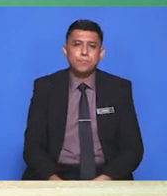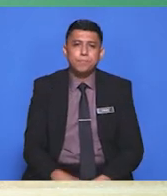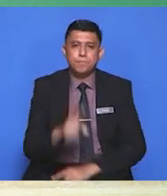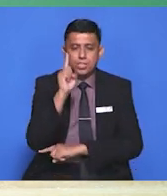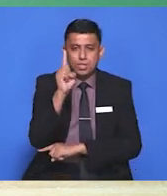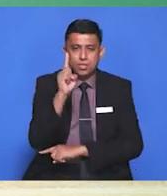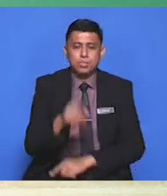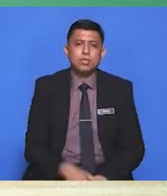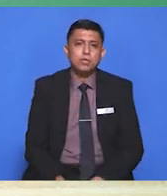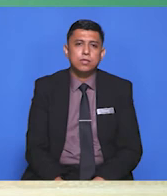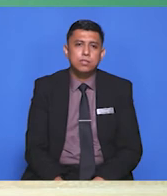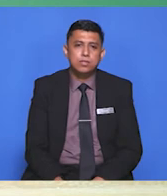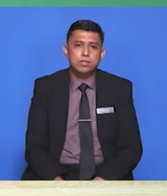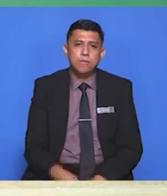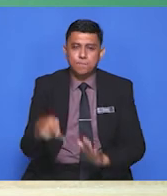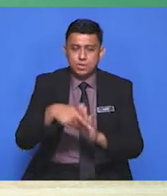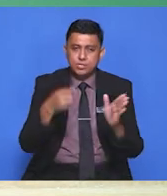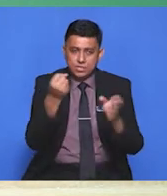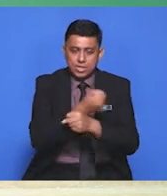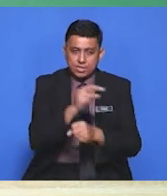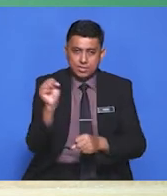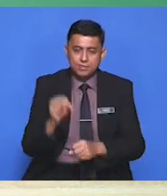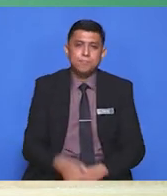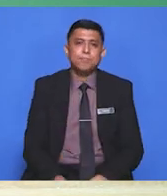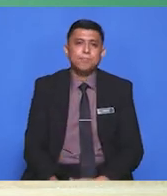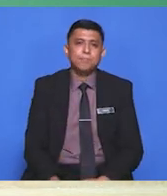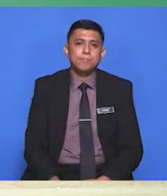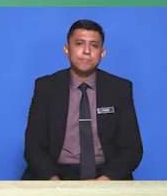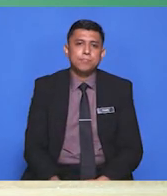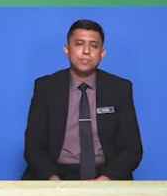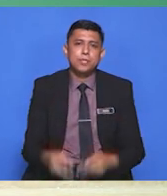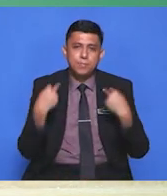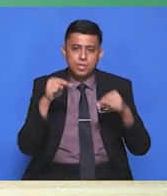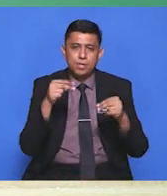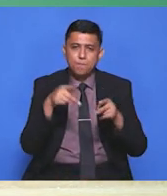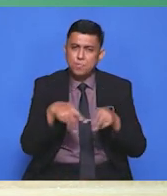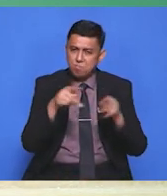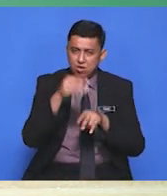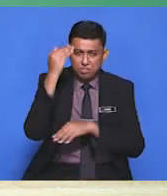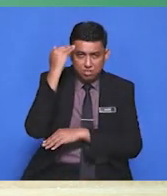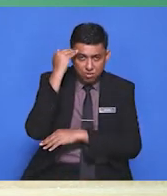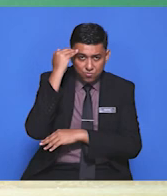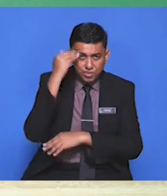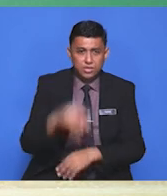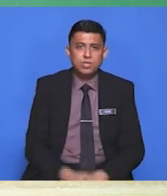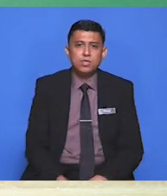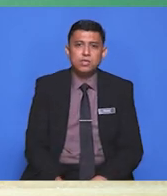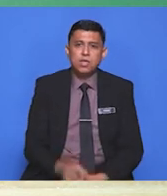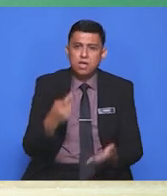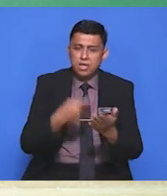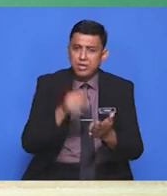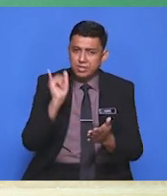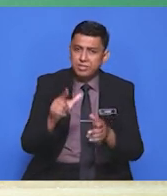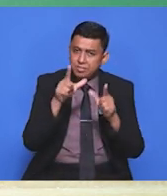pertama, faktanya adalah persaingan. Huraiannya, perniagaan perlu mengetahui harga